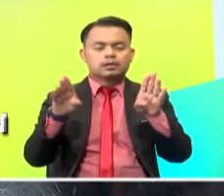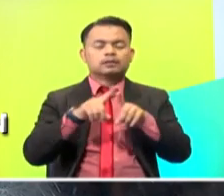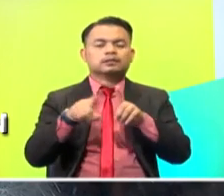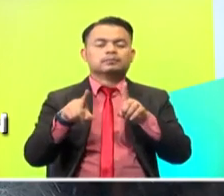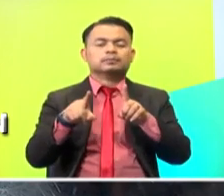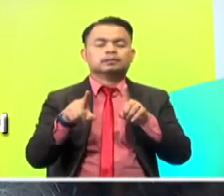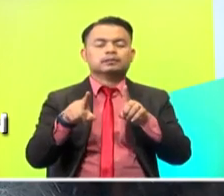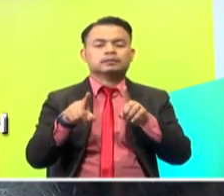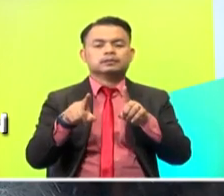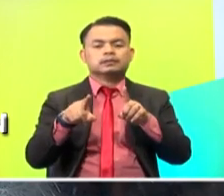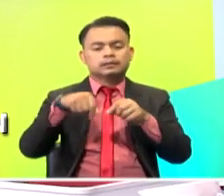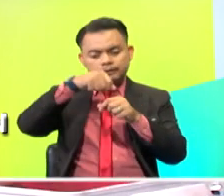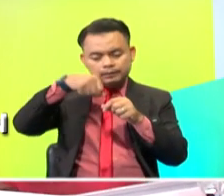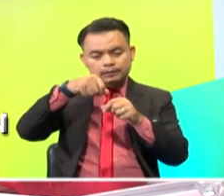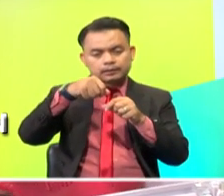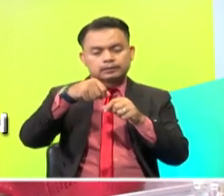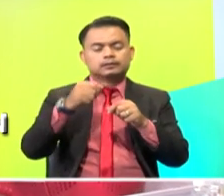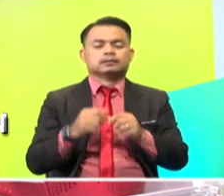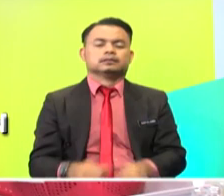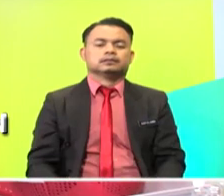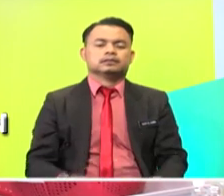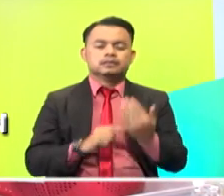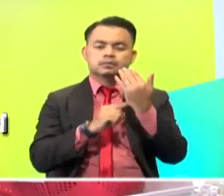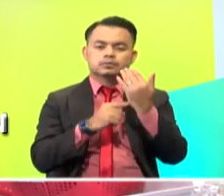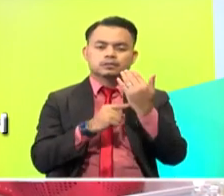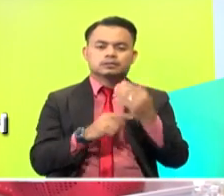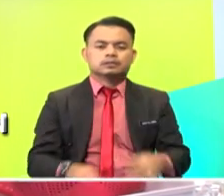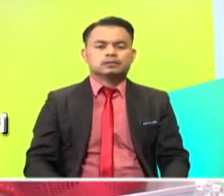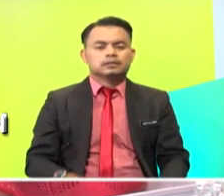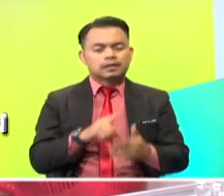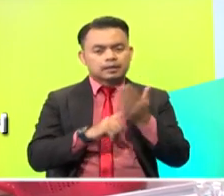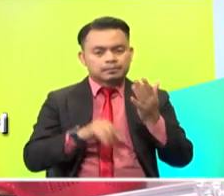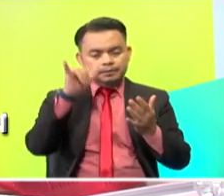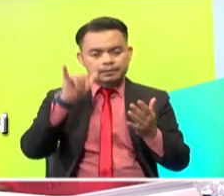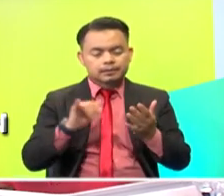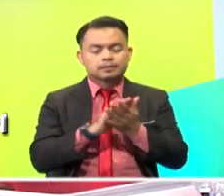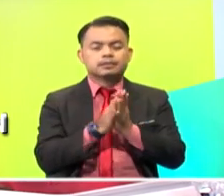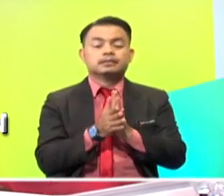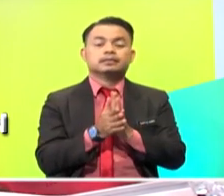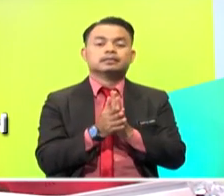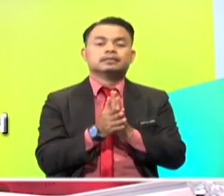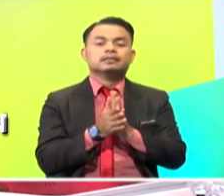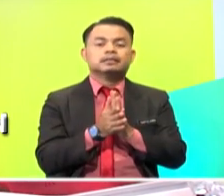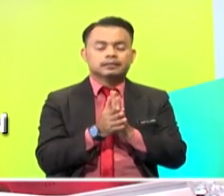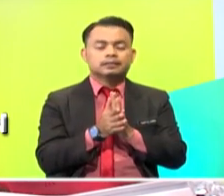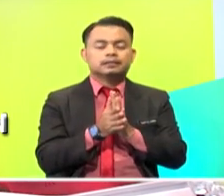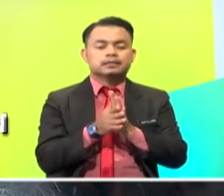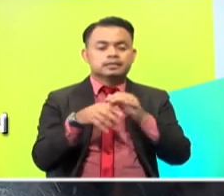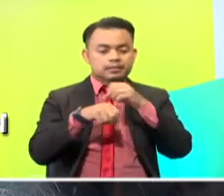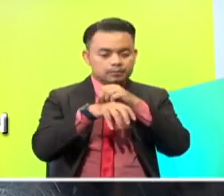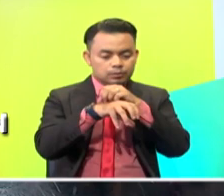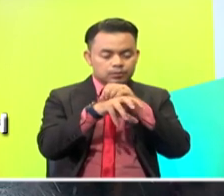musim tuaku berlaku emas Setu sayur asem Imam macam biasa dasiku Masuk serangga seperti semut